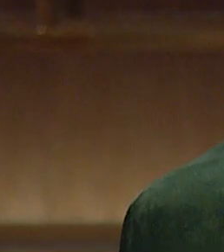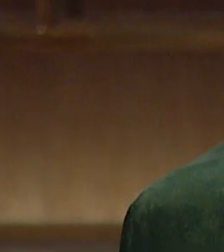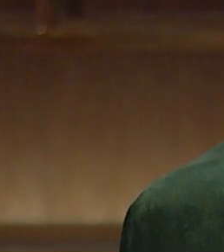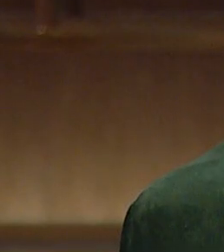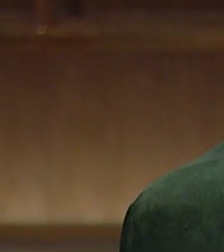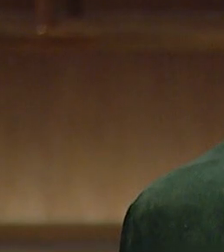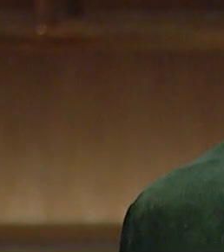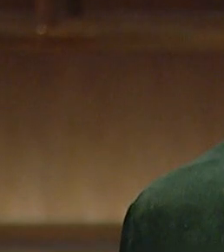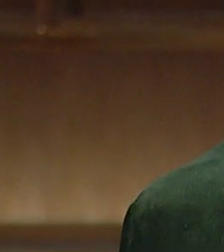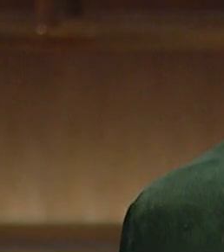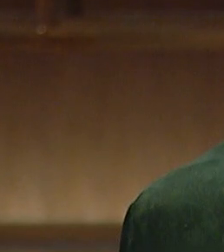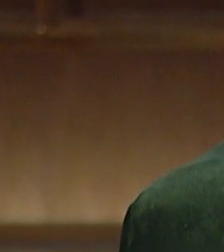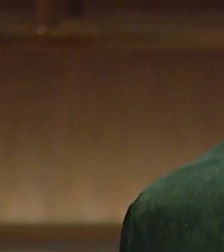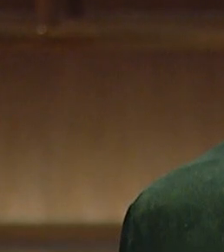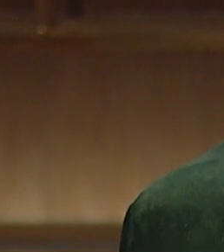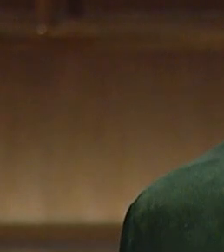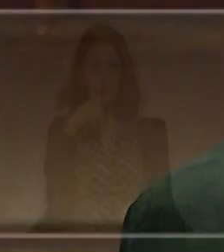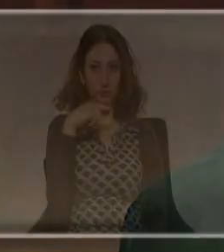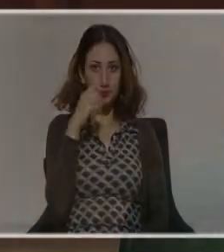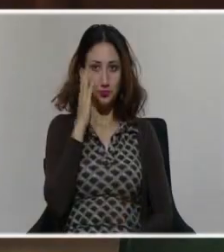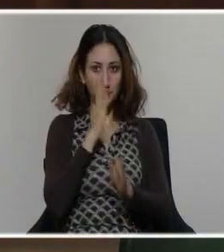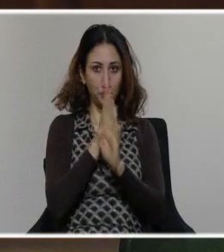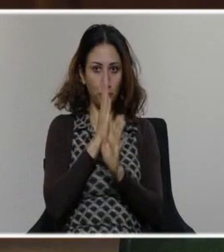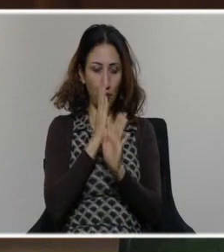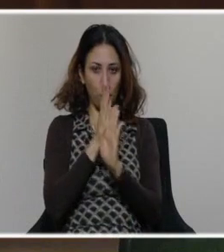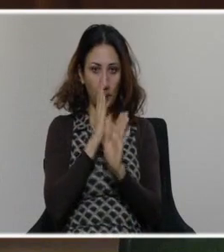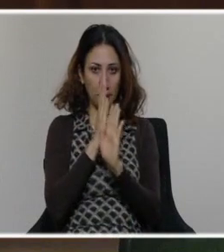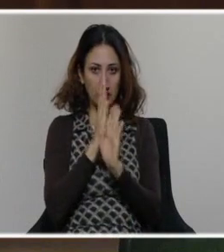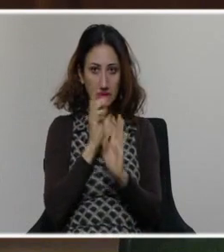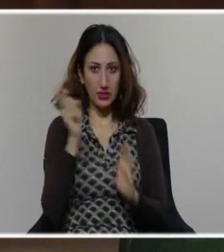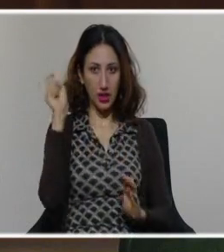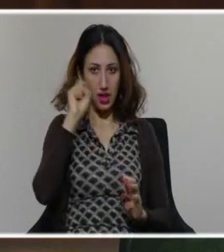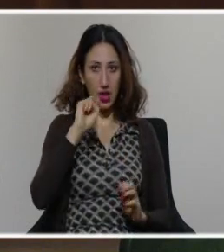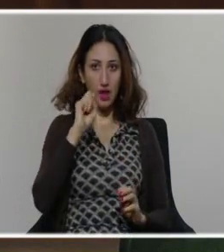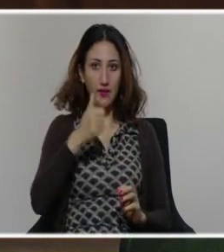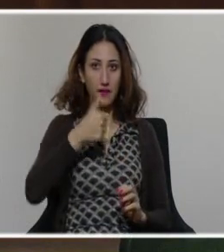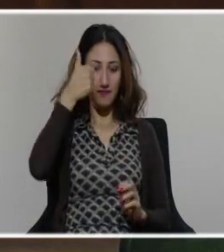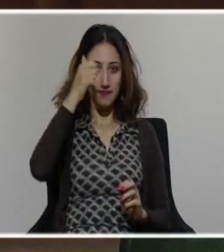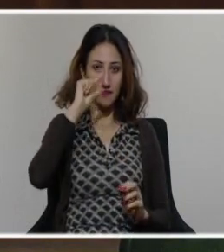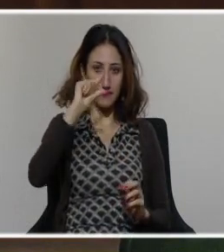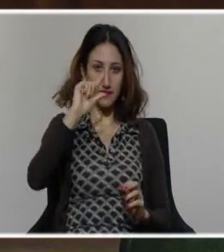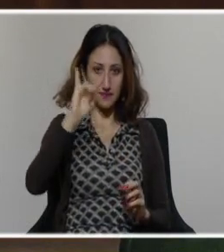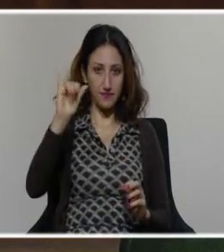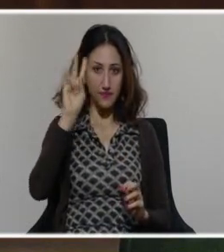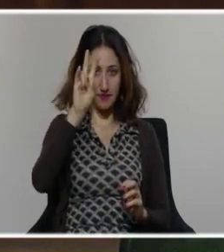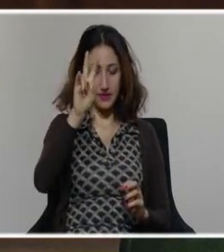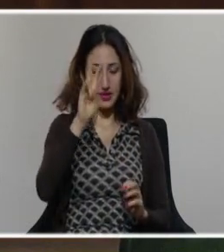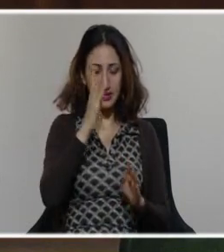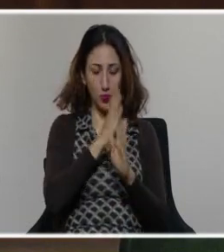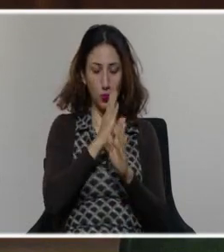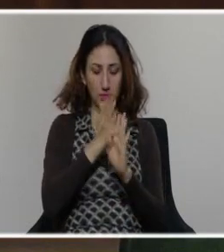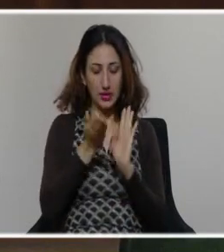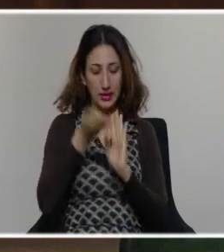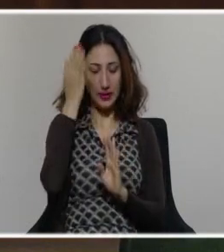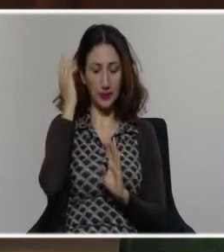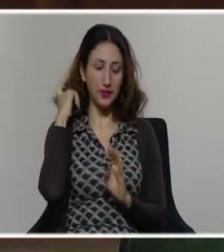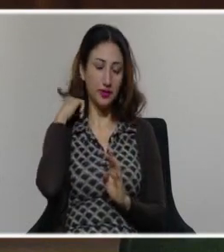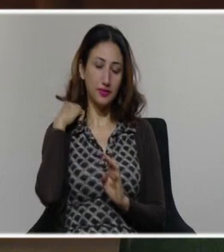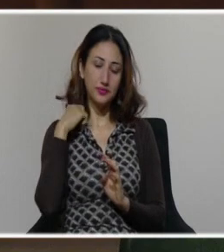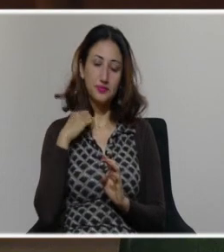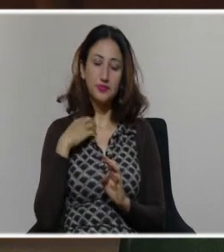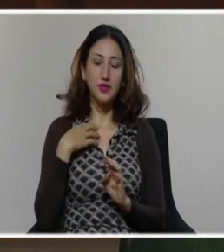معانا على تليفون الفنانة الكبيرة فادية عبد الغني من نجوم المال والبنون. مدام فادية أهلا بيكي. أهلا أهلا أهلا حبيبتي. أهلا يا عمري، إزي